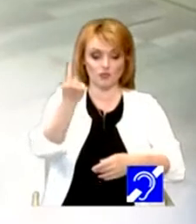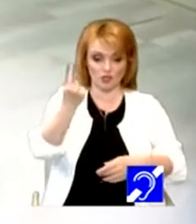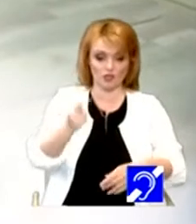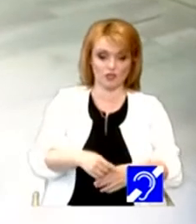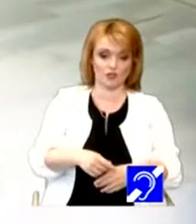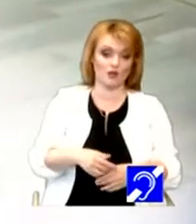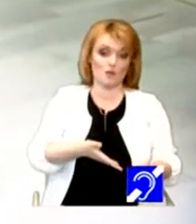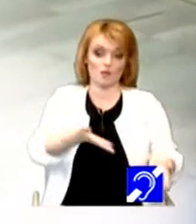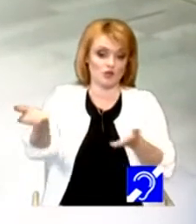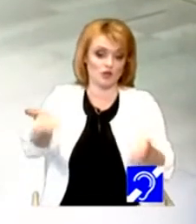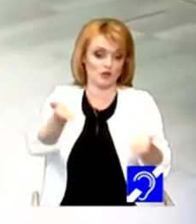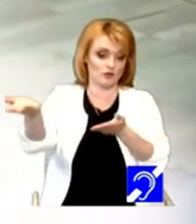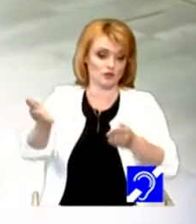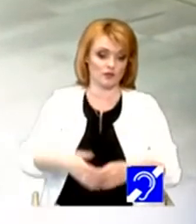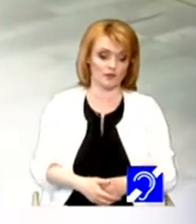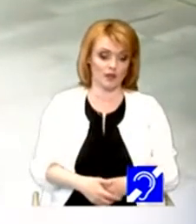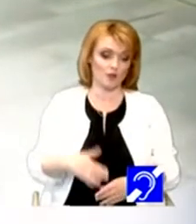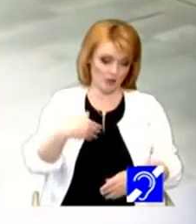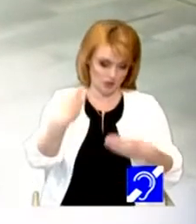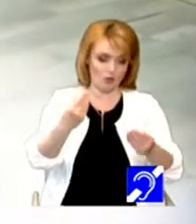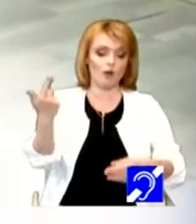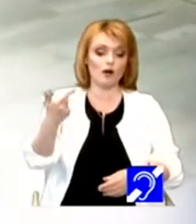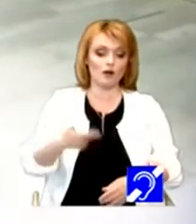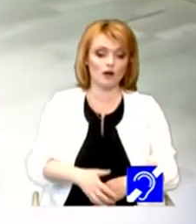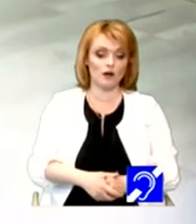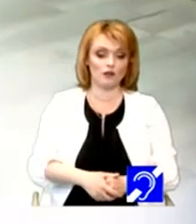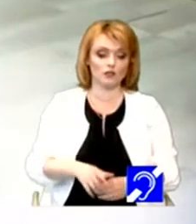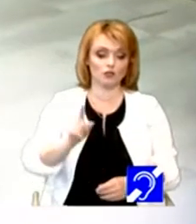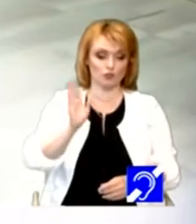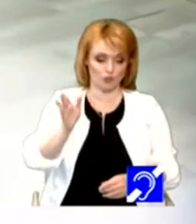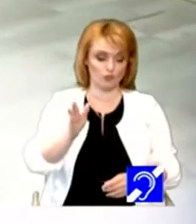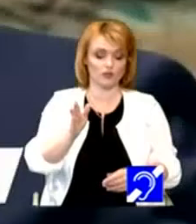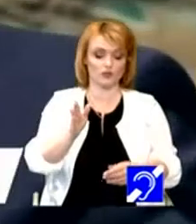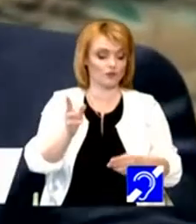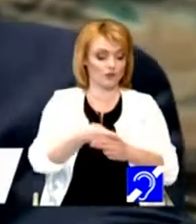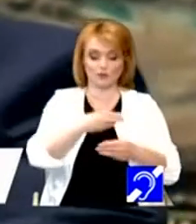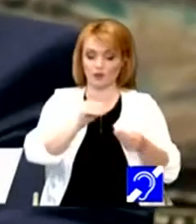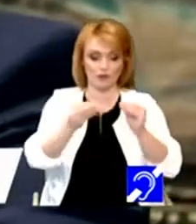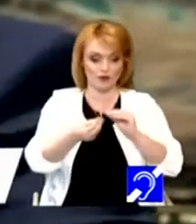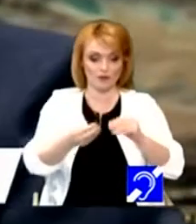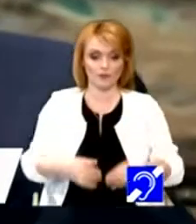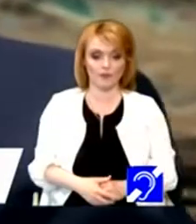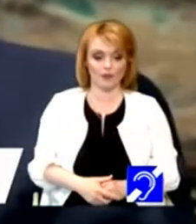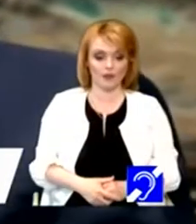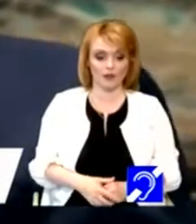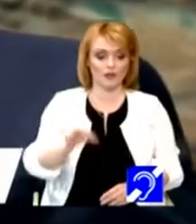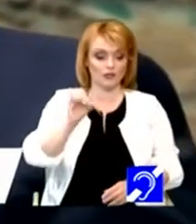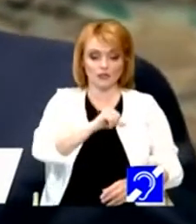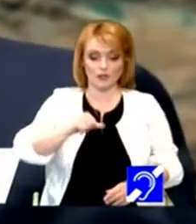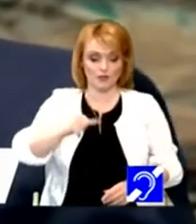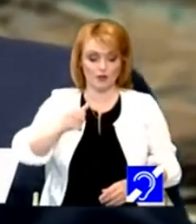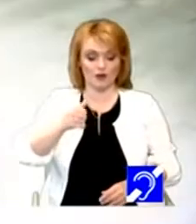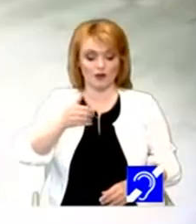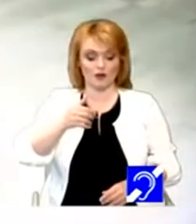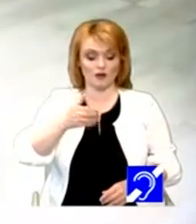груженные зерном выходят из портов. Мы гарантируем их мирный проход без всяких проблем. Ну и, наконец, самое простое –